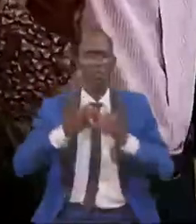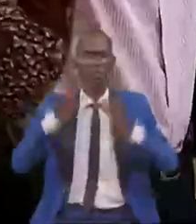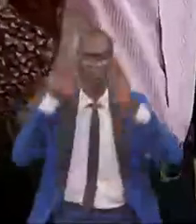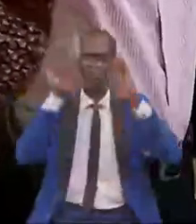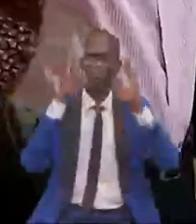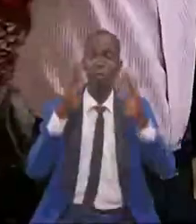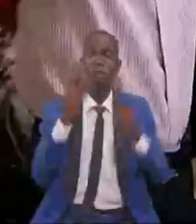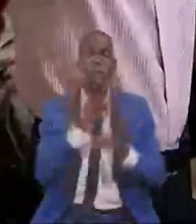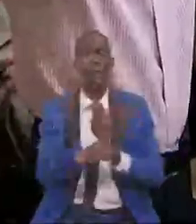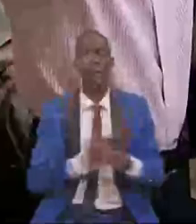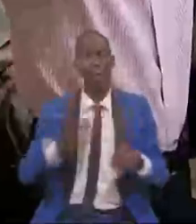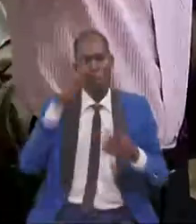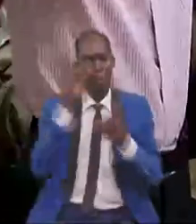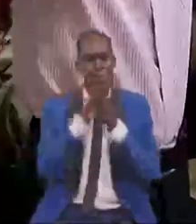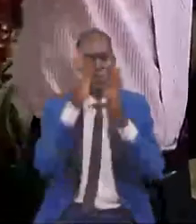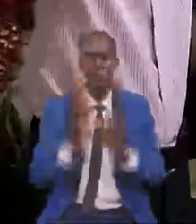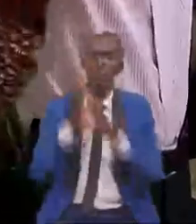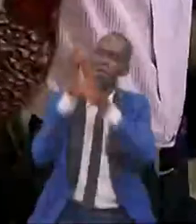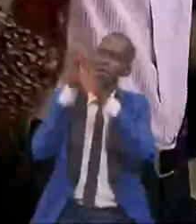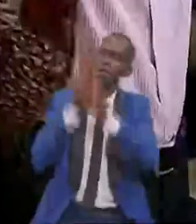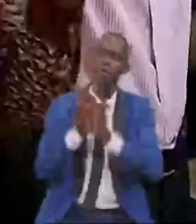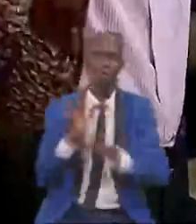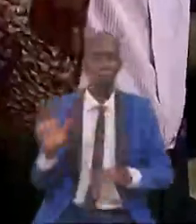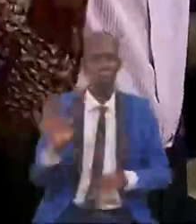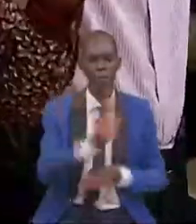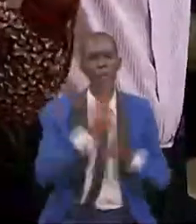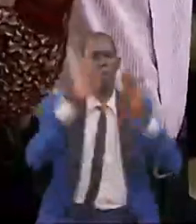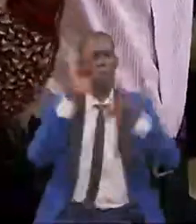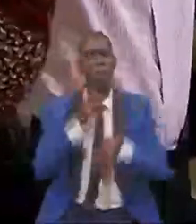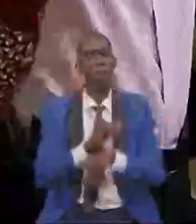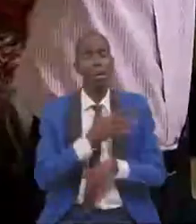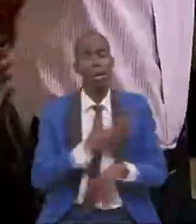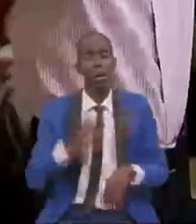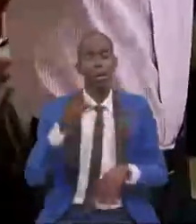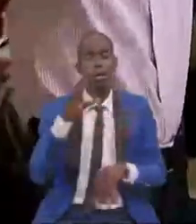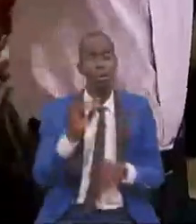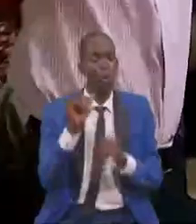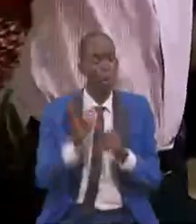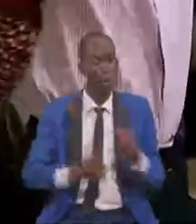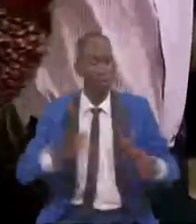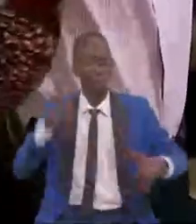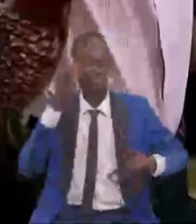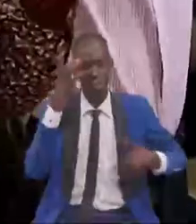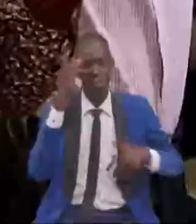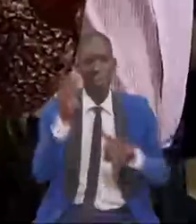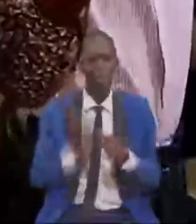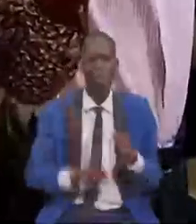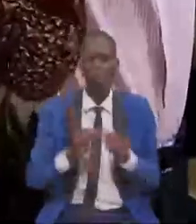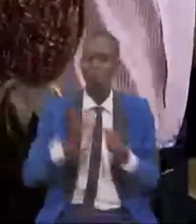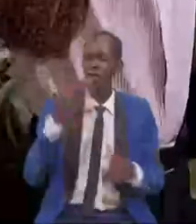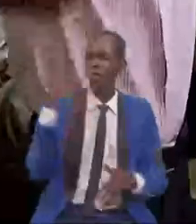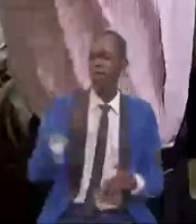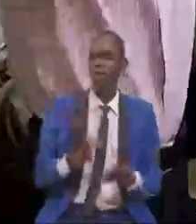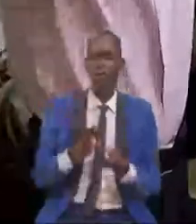position et les croyants reçoivent le miracle. Ainsi, toute maladie,